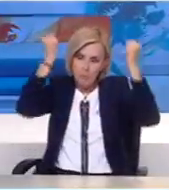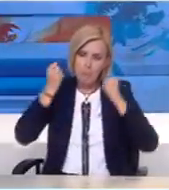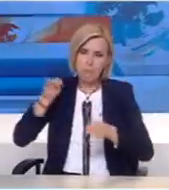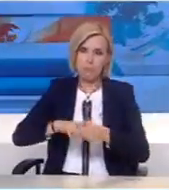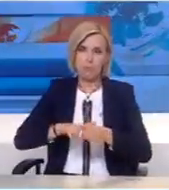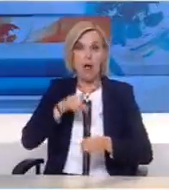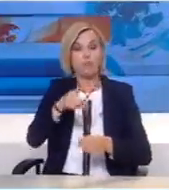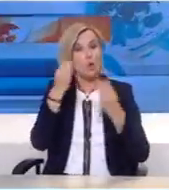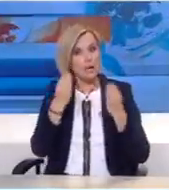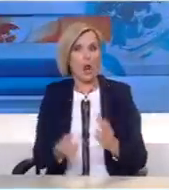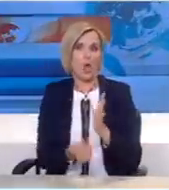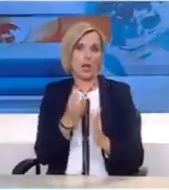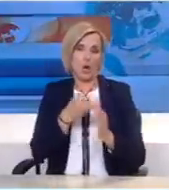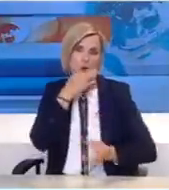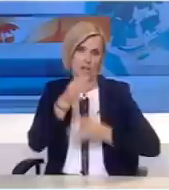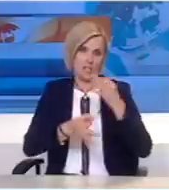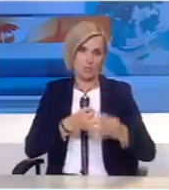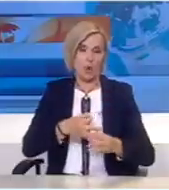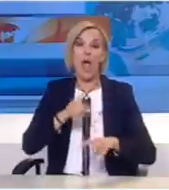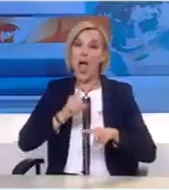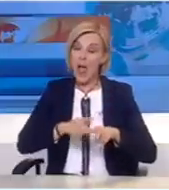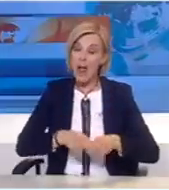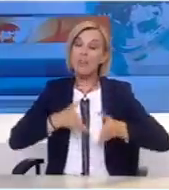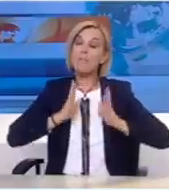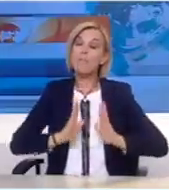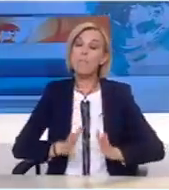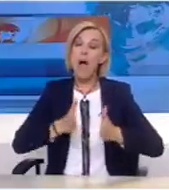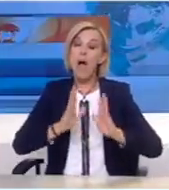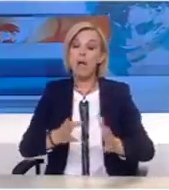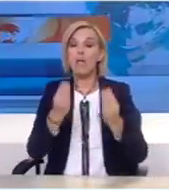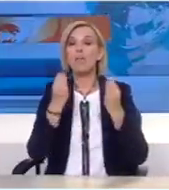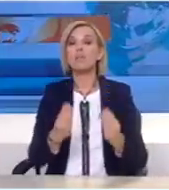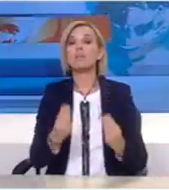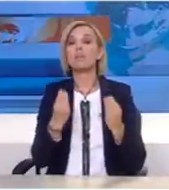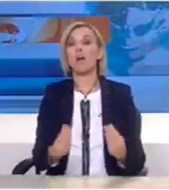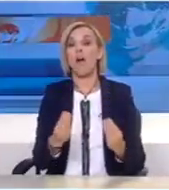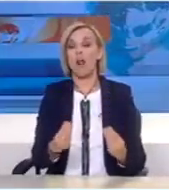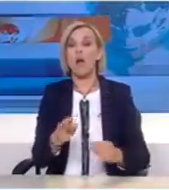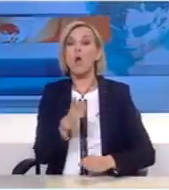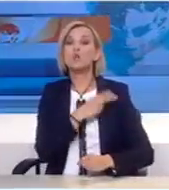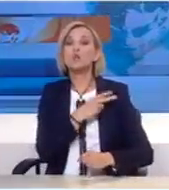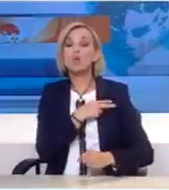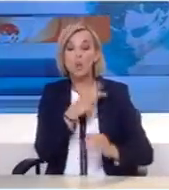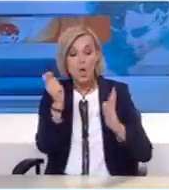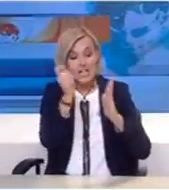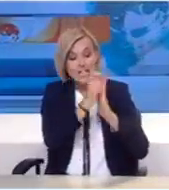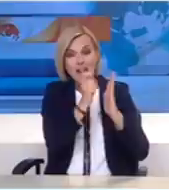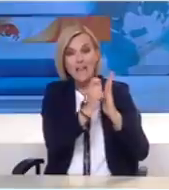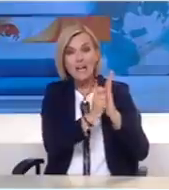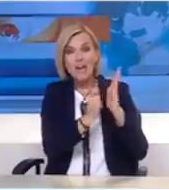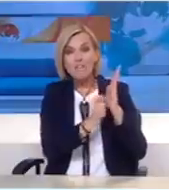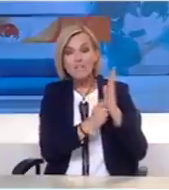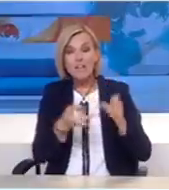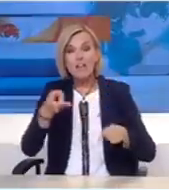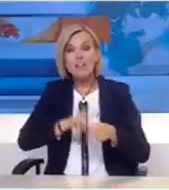νέο που δεν σας το έχω πει, αλλά που επιβεβαιώνει την καλή πορεία της χώρας μας με ένα συστηματικό και καθολικό σύστημα καταγραφής των θανάτων στη χώρα, που